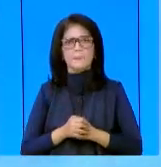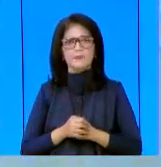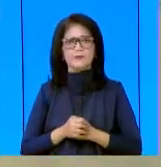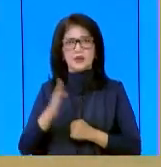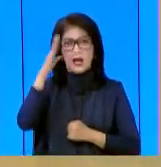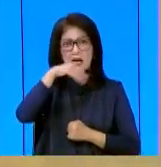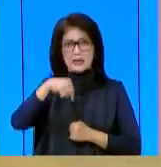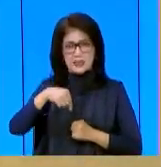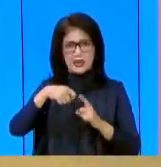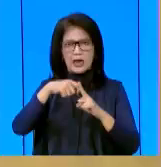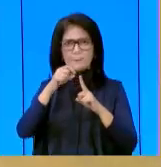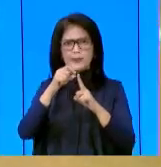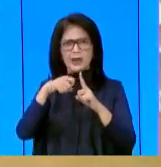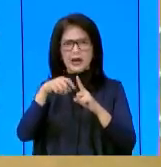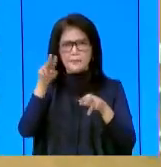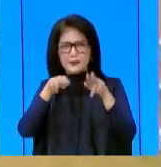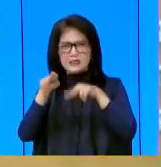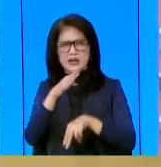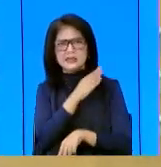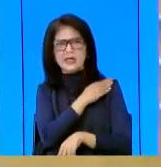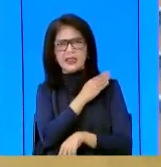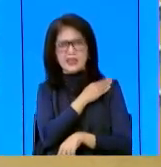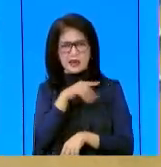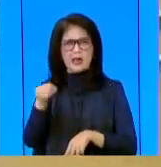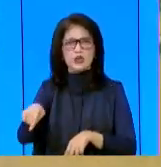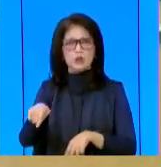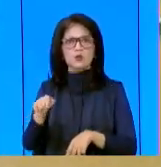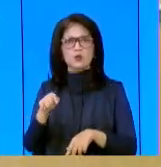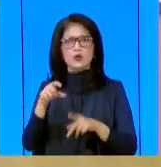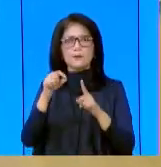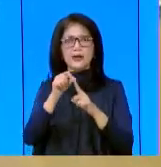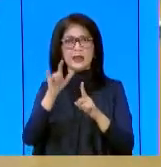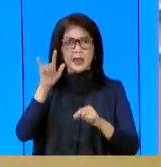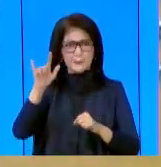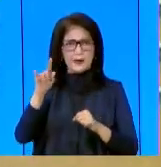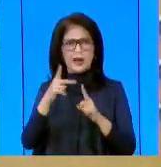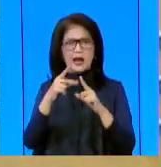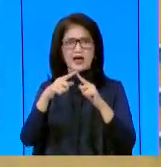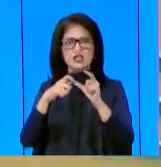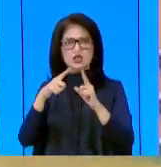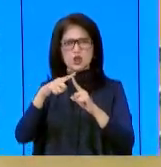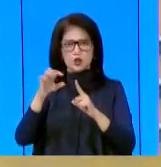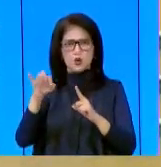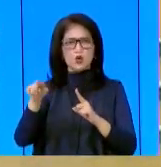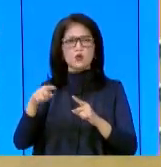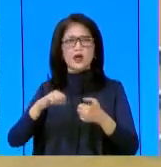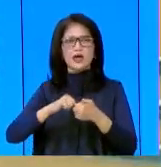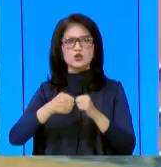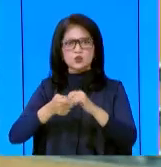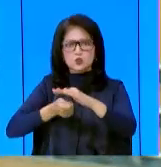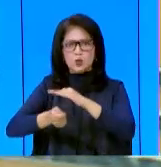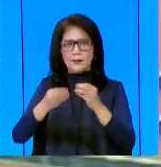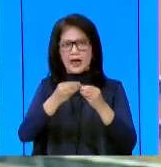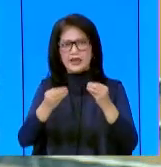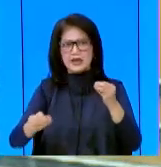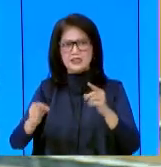Hari ini KPK memeriksa Sekjen Partai Demokrasi Indonesia Perjuangan Hasto Kristianto terkait kasus suap kader PD Perjuangan Harun